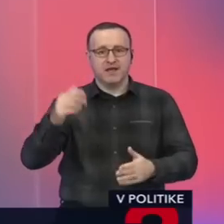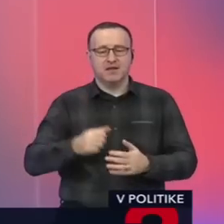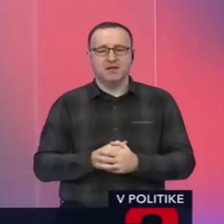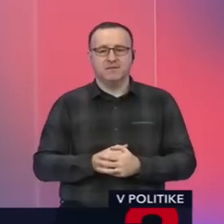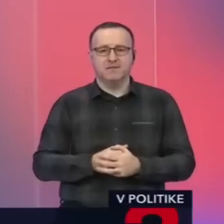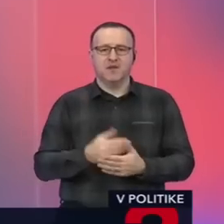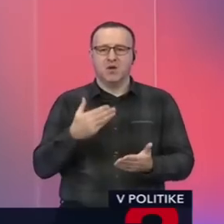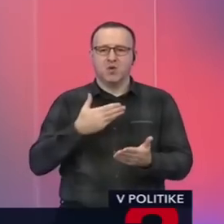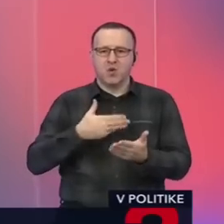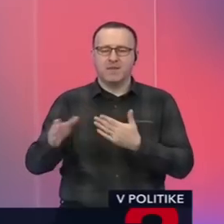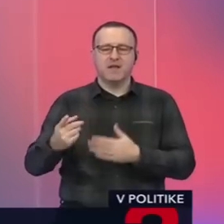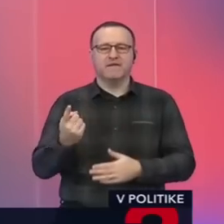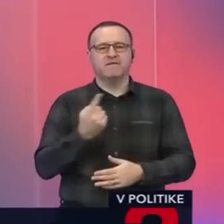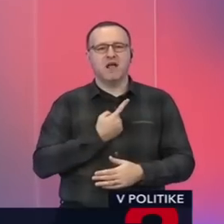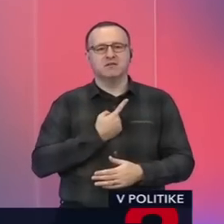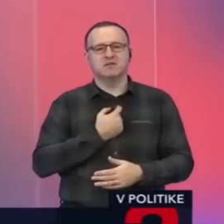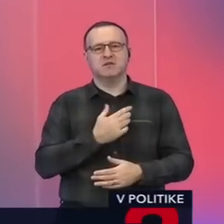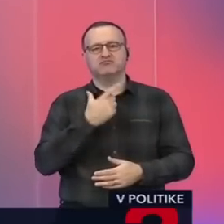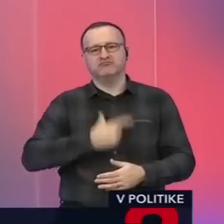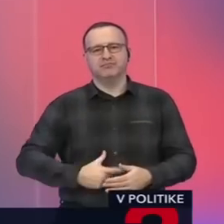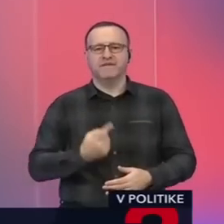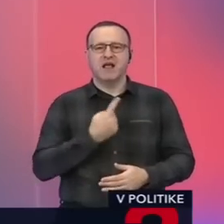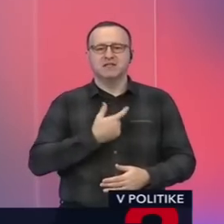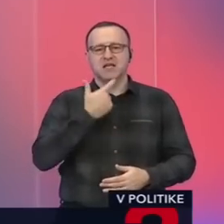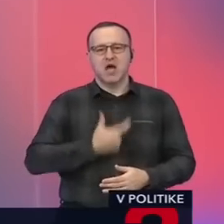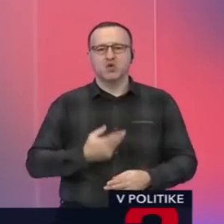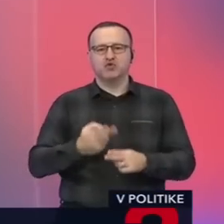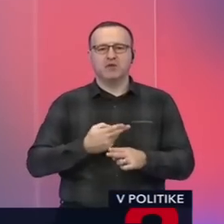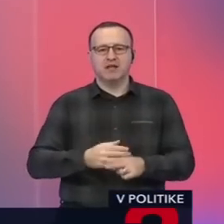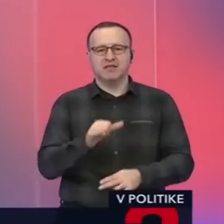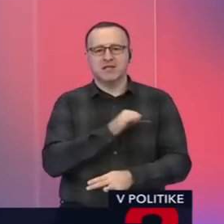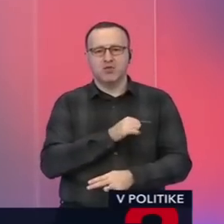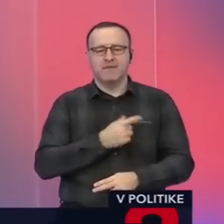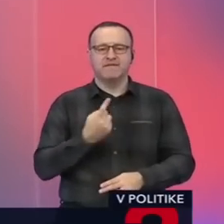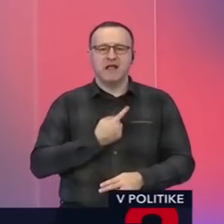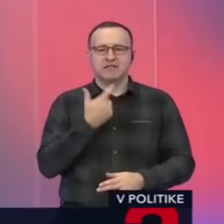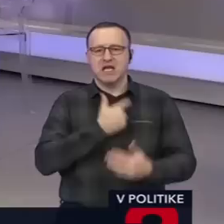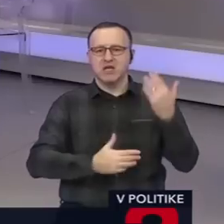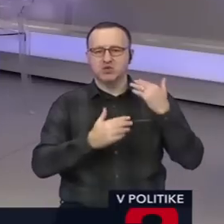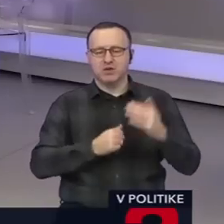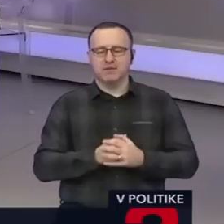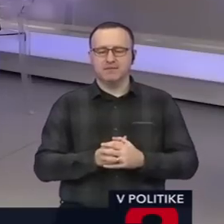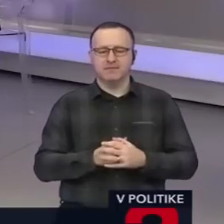vlastne popierajú vlastnú identitu, popierajú vlastný národno-štátny záujem a popierajú vlastnú históriu. Pán poslanec Kmec.